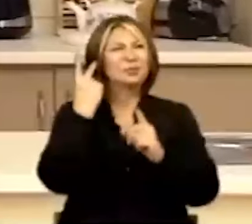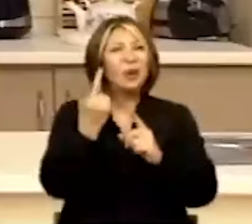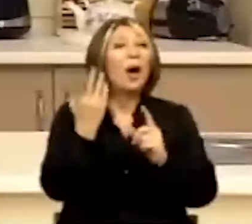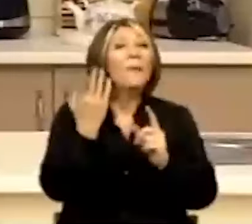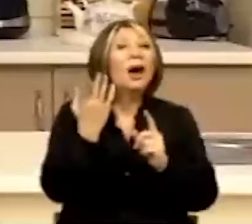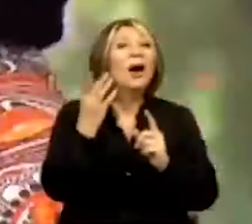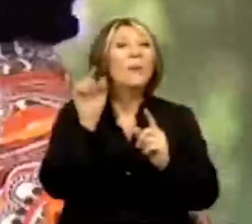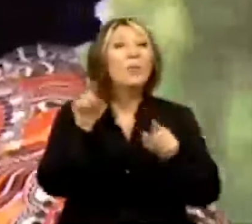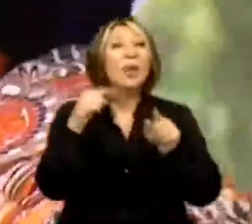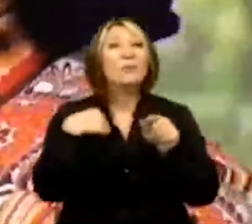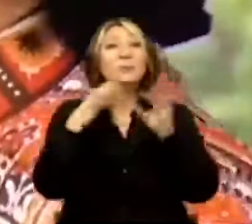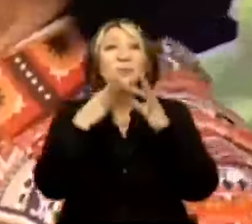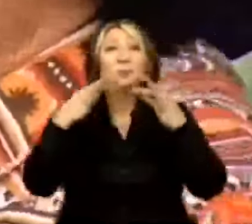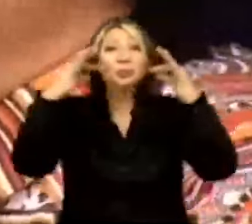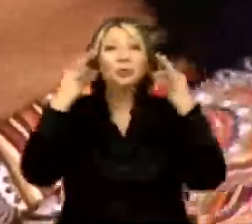Fakat bunlar bizim